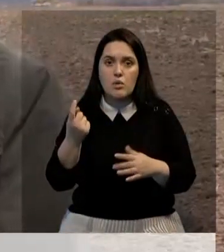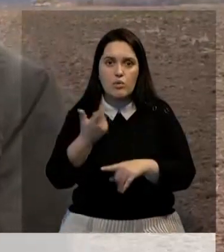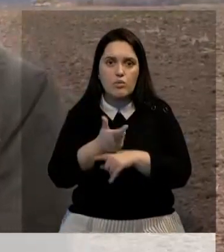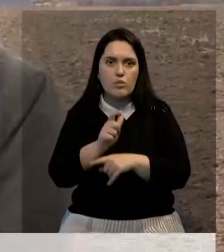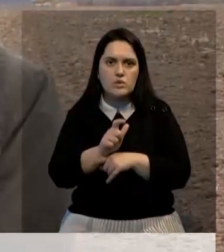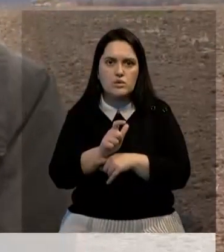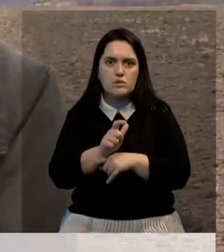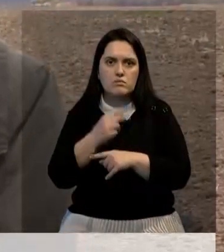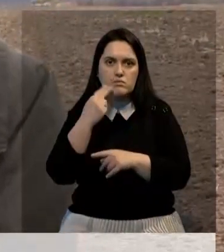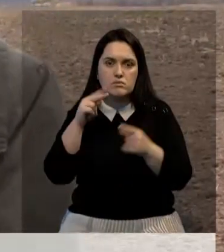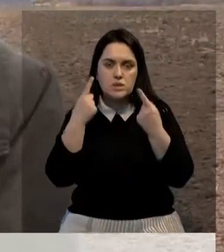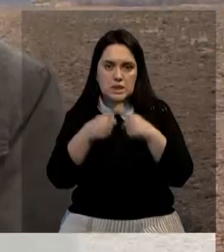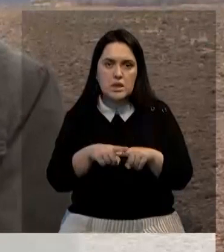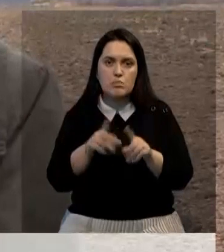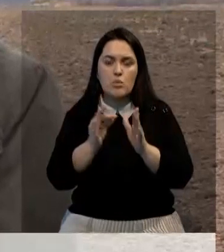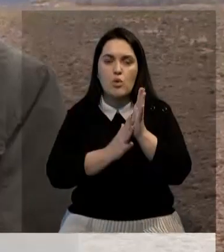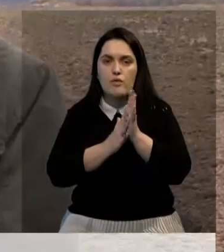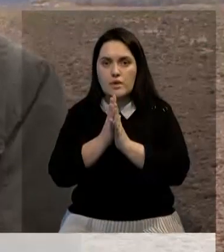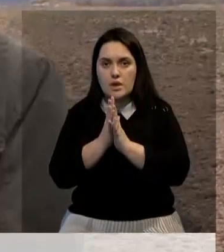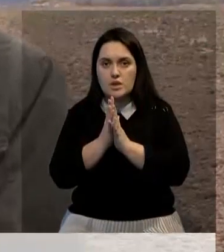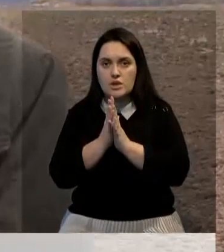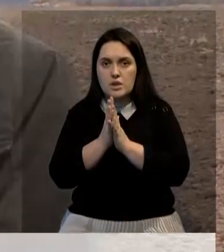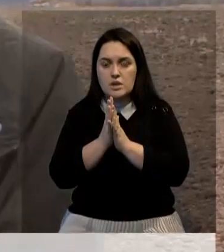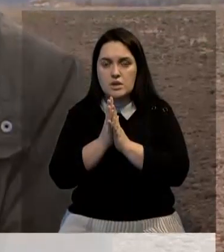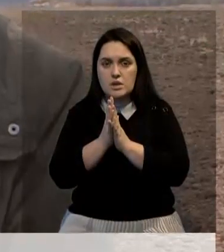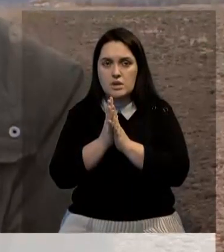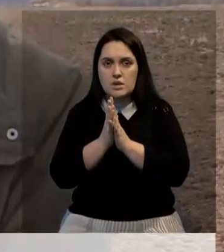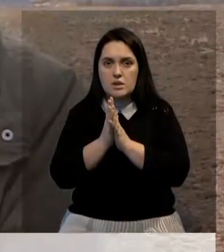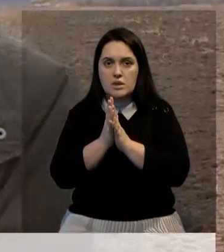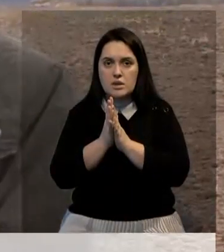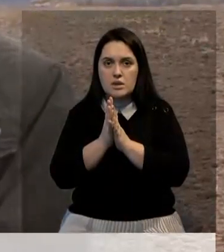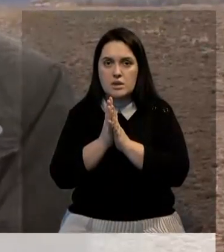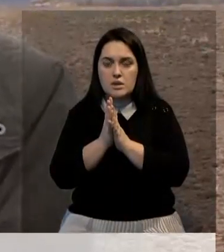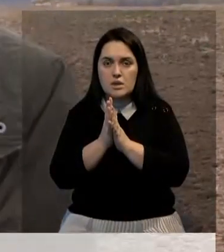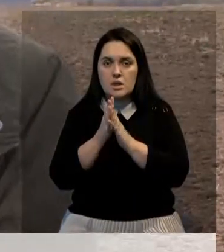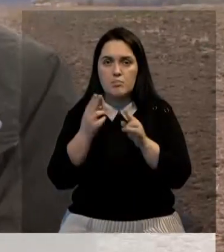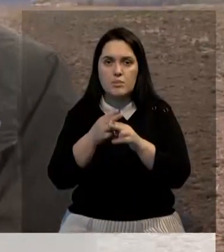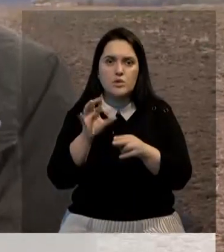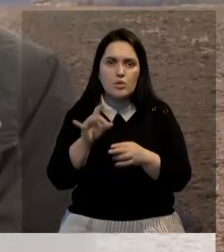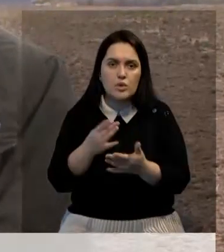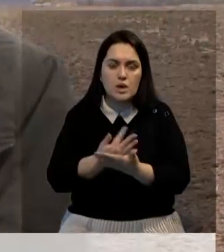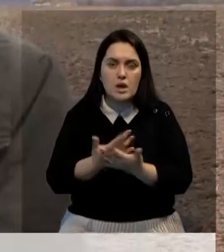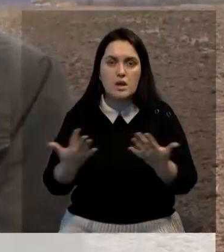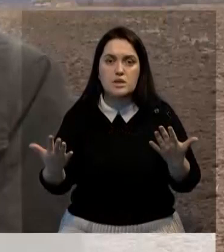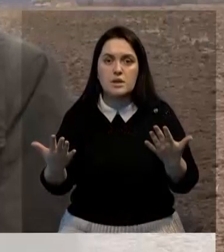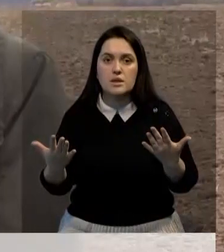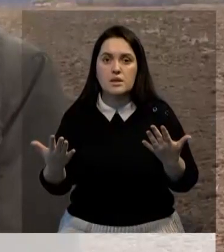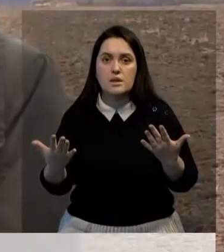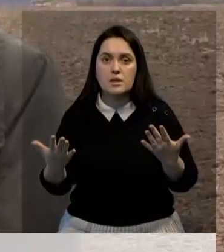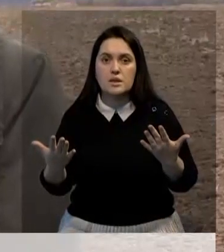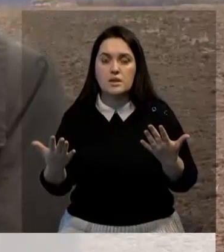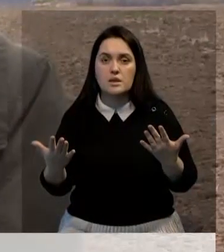уникальными технологиями по выращиванию этой а уникальными сортами и конечно